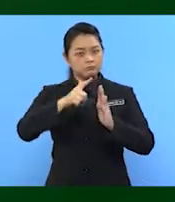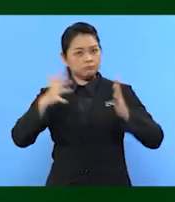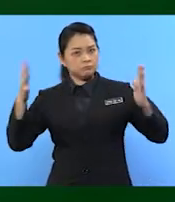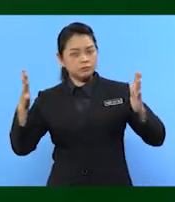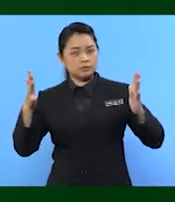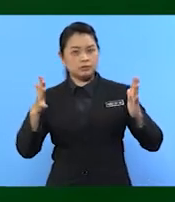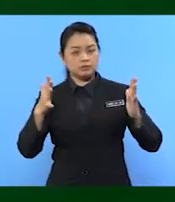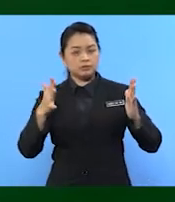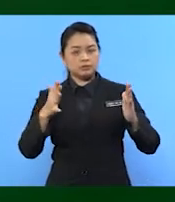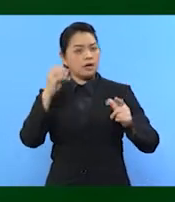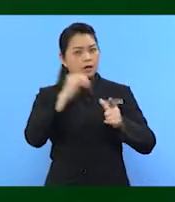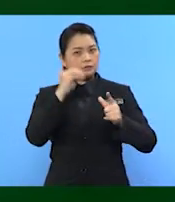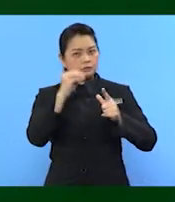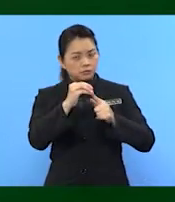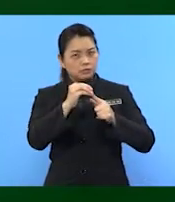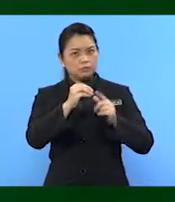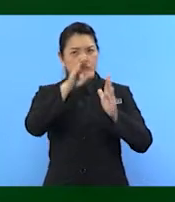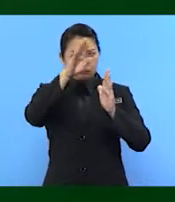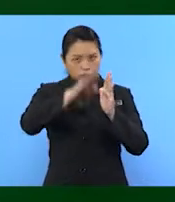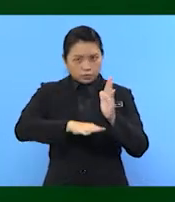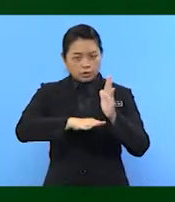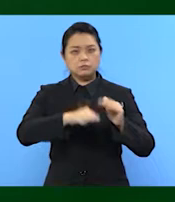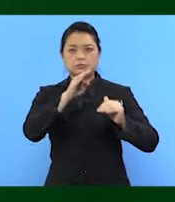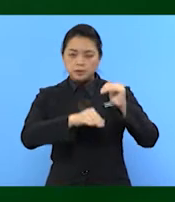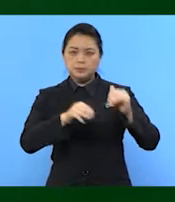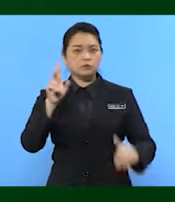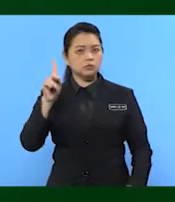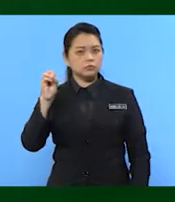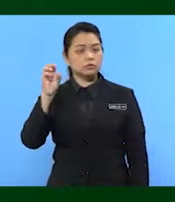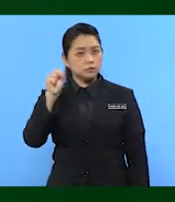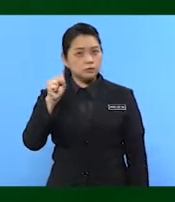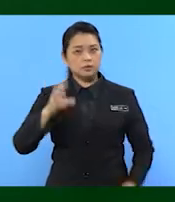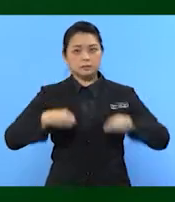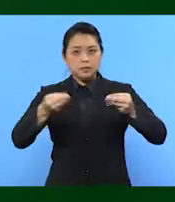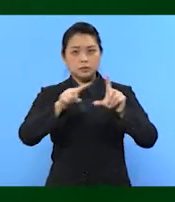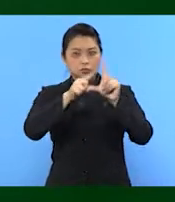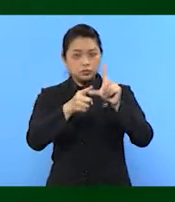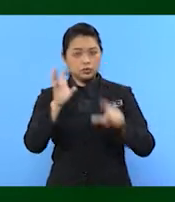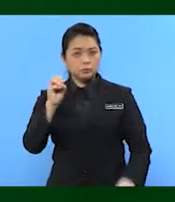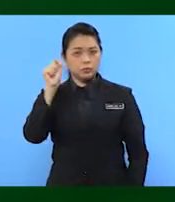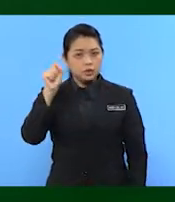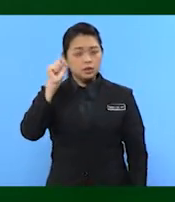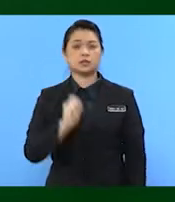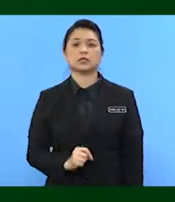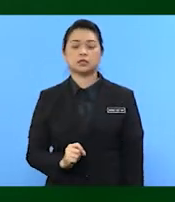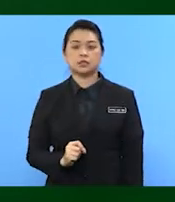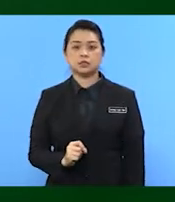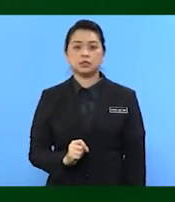besar daripada ataupun kurang daripada kosinus bagi sudut 60